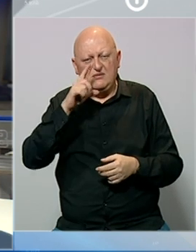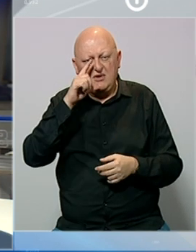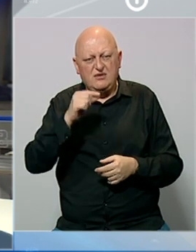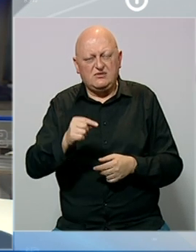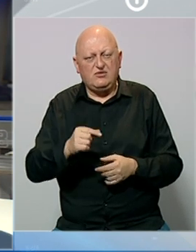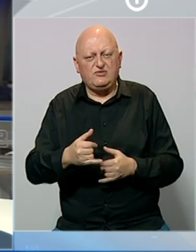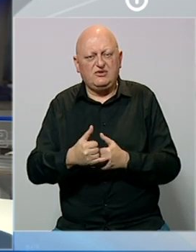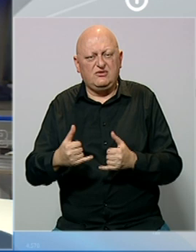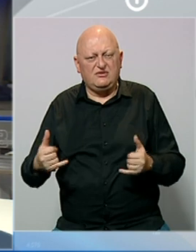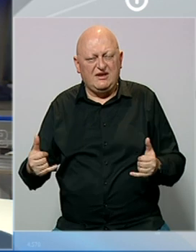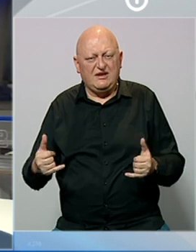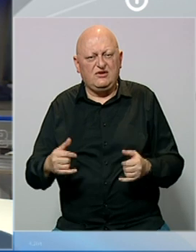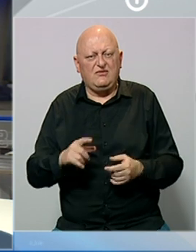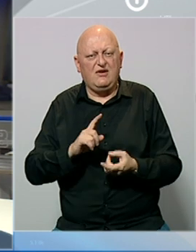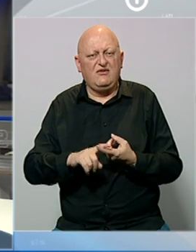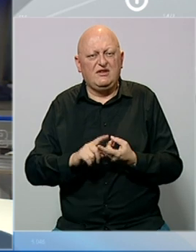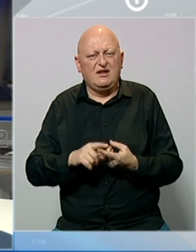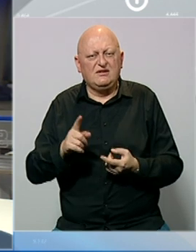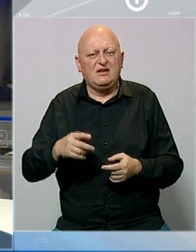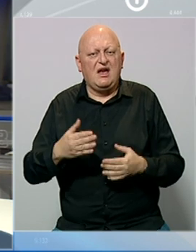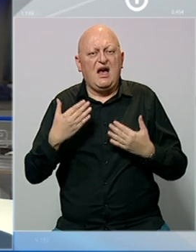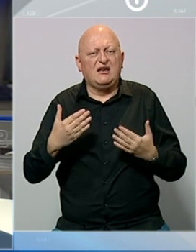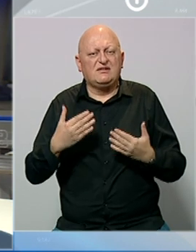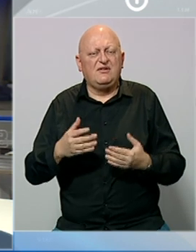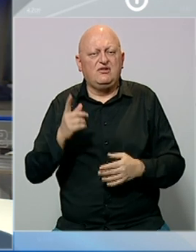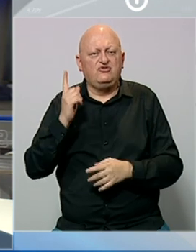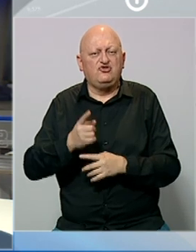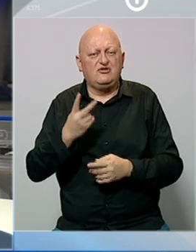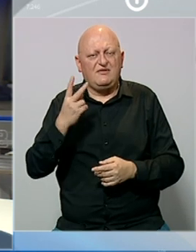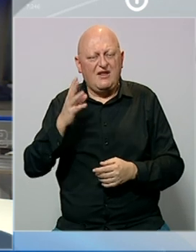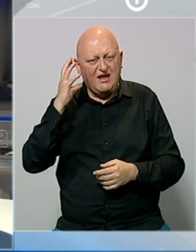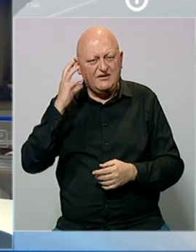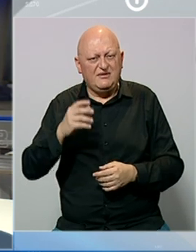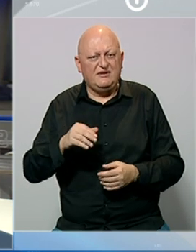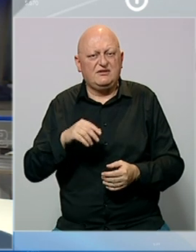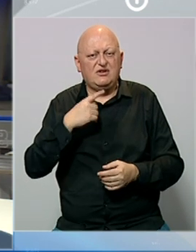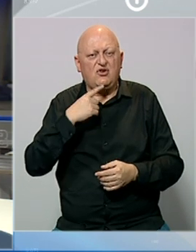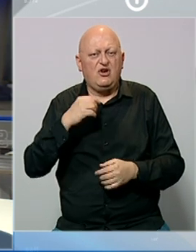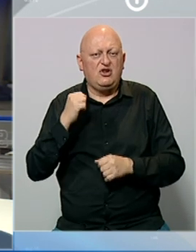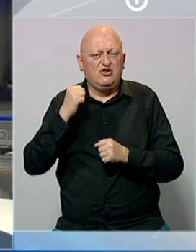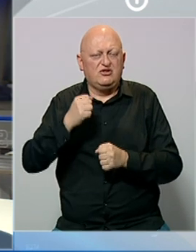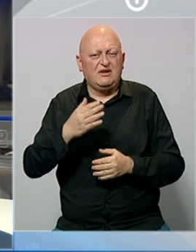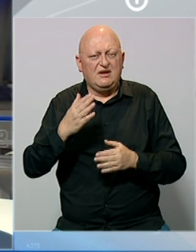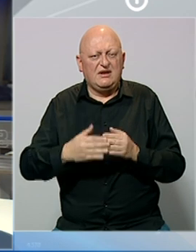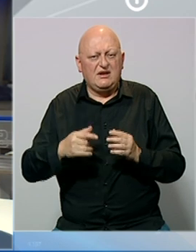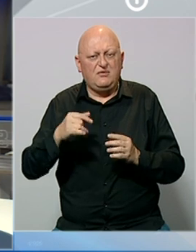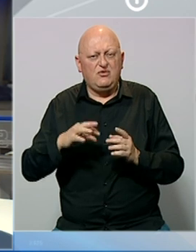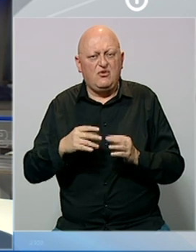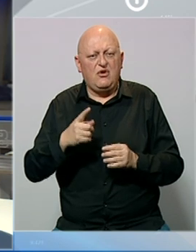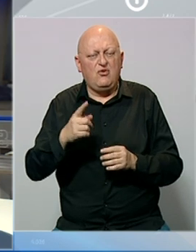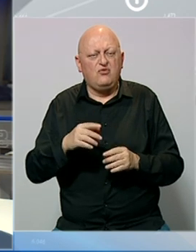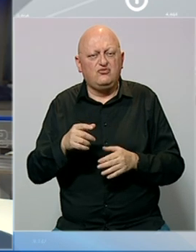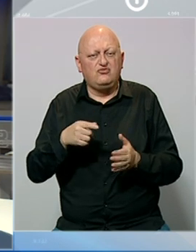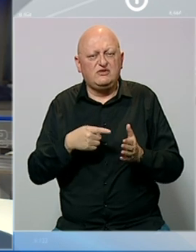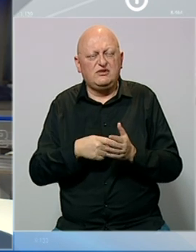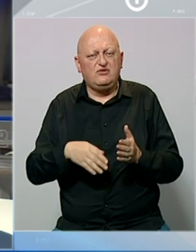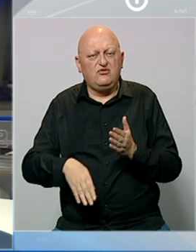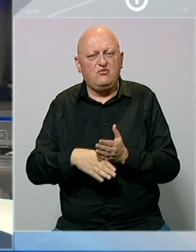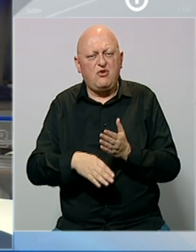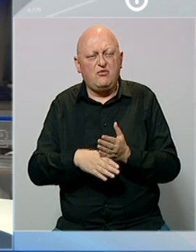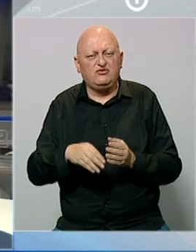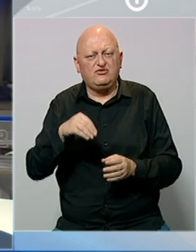u 77 općina i gradova u Federaciji, a zahvaljujući odluci vlade Federacije koja je donesena krajem srpnja u cilju